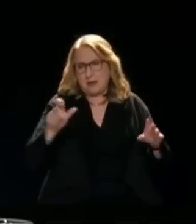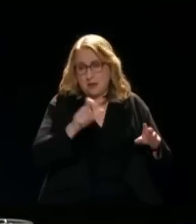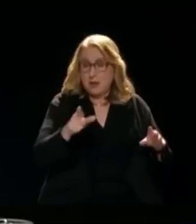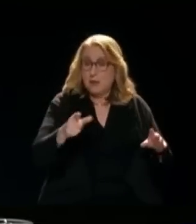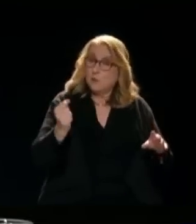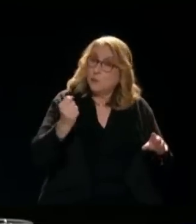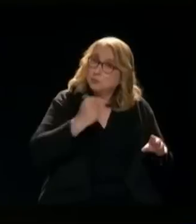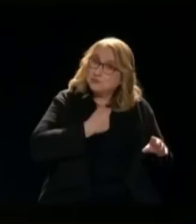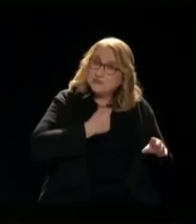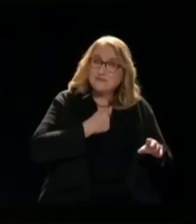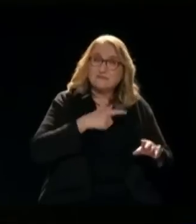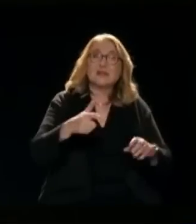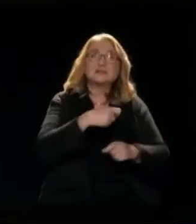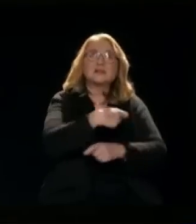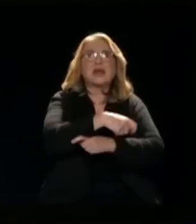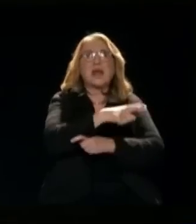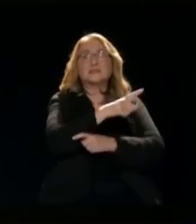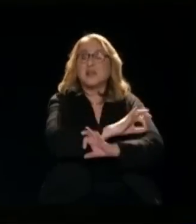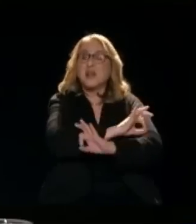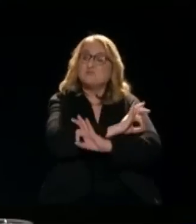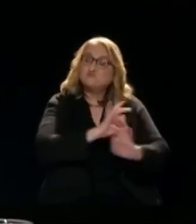δίκαιο του στη δικαιοσύνη ή